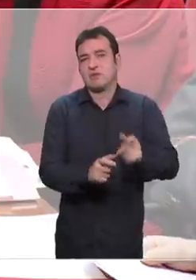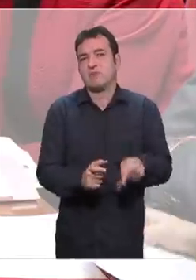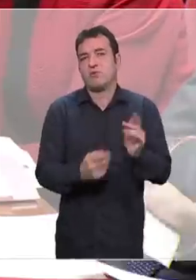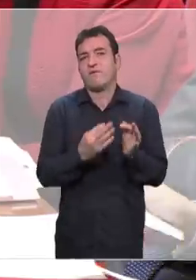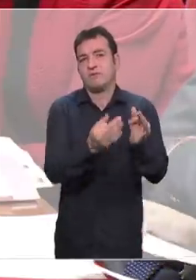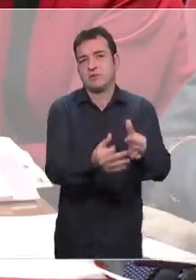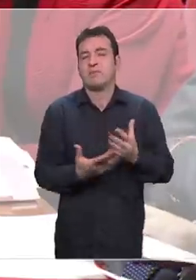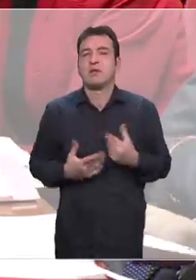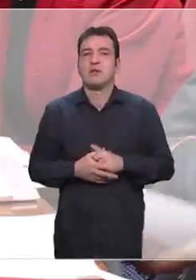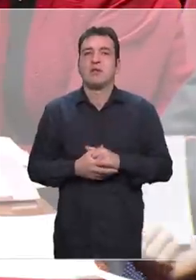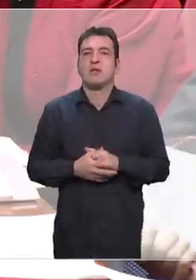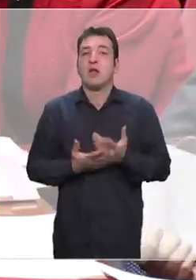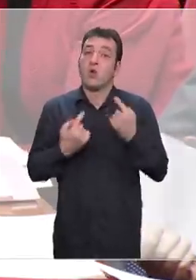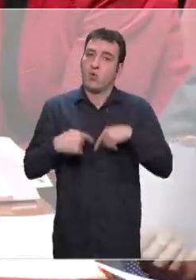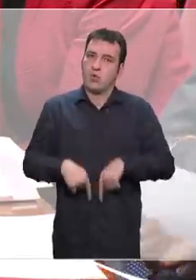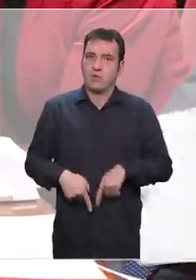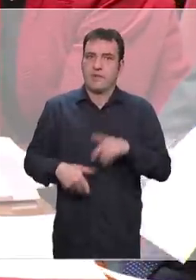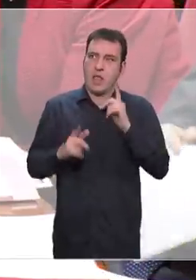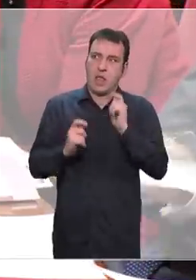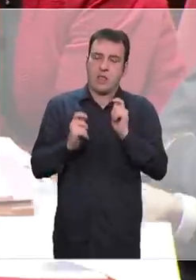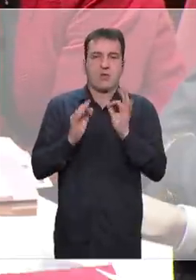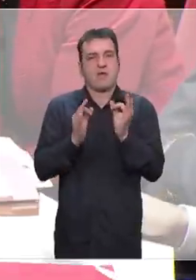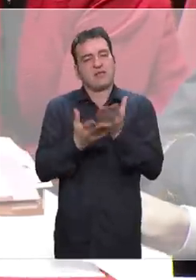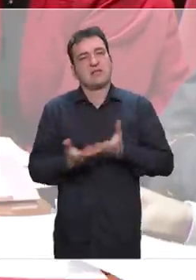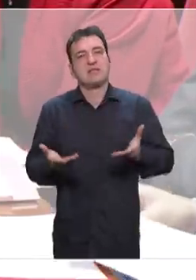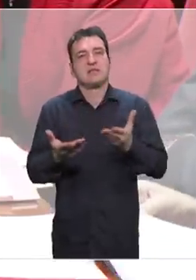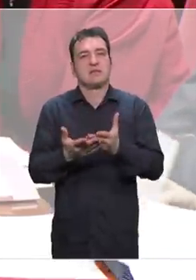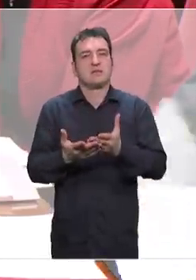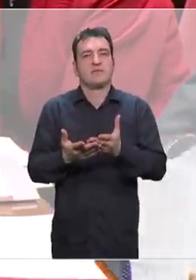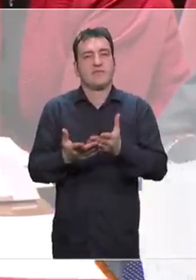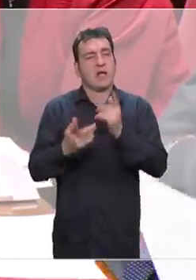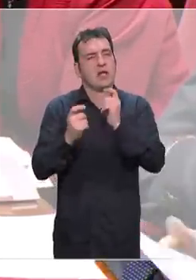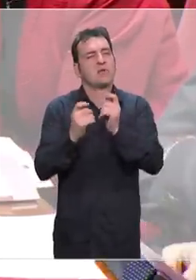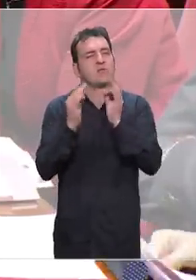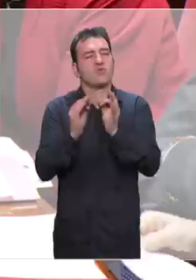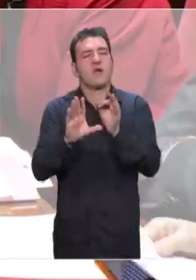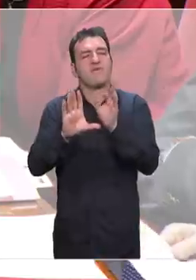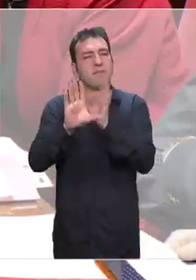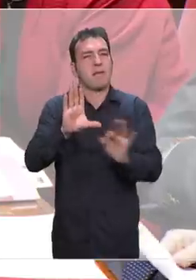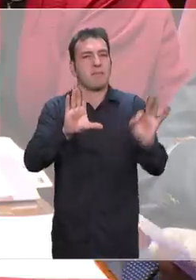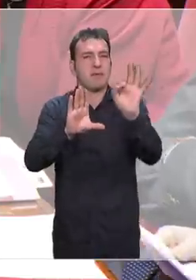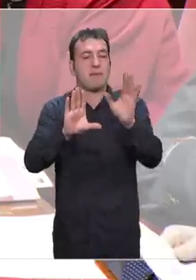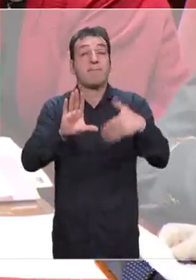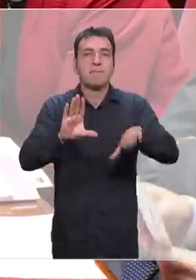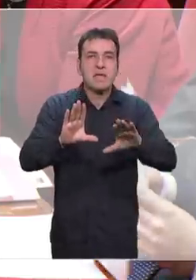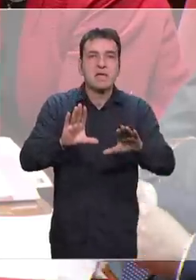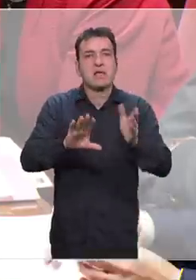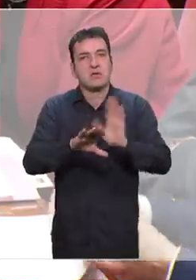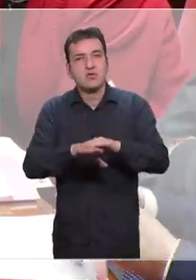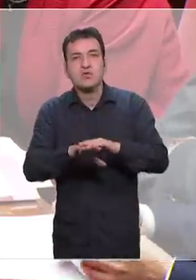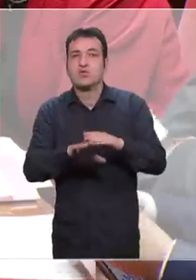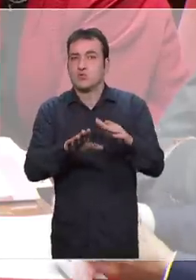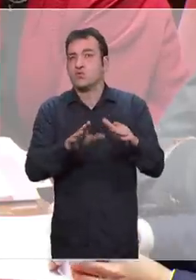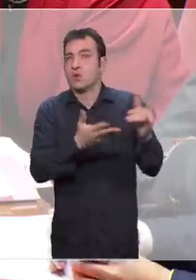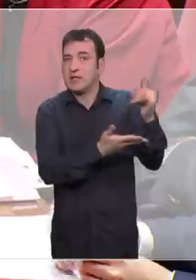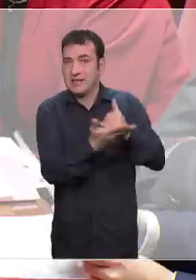est bien sûr particulièrement attentif à la situation, avec une attention particulière pour les outre-mer. Néanmoins, plus encore, sur des territoires insulaires qu'ailleurs,